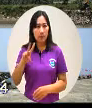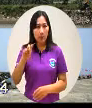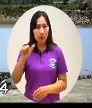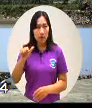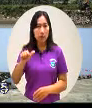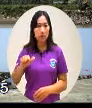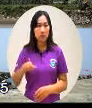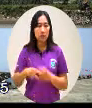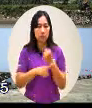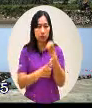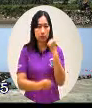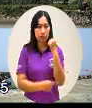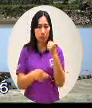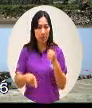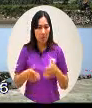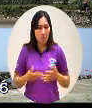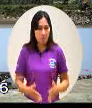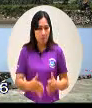协助。